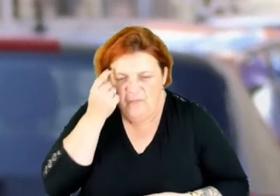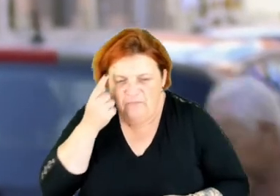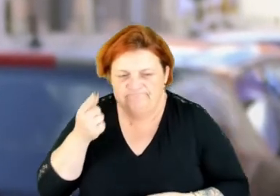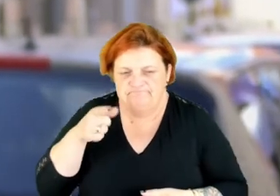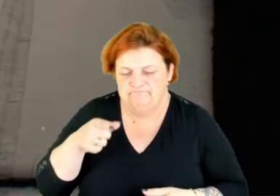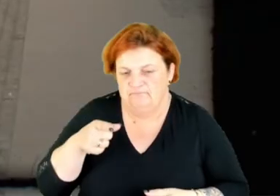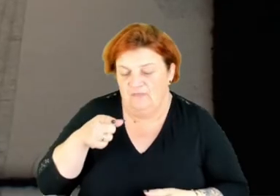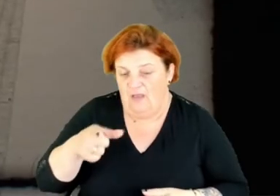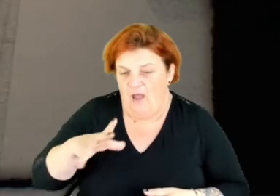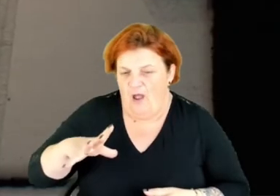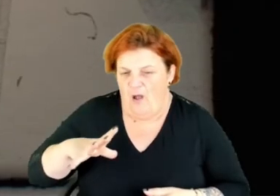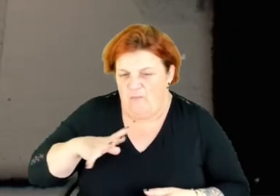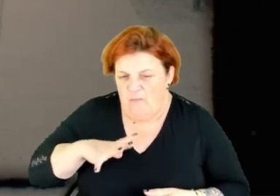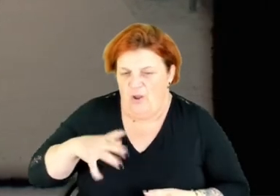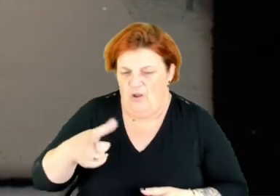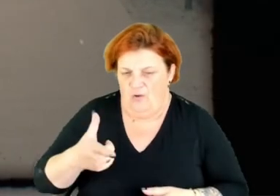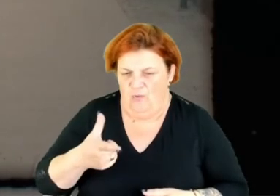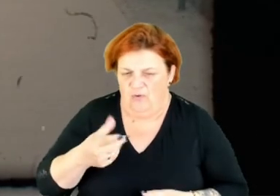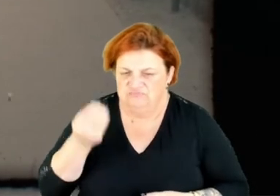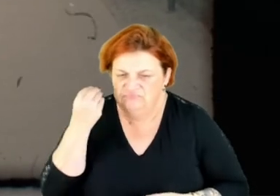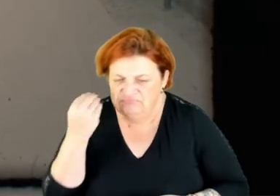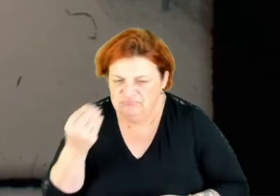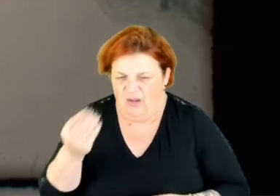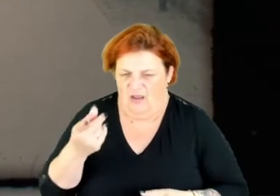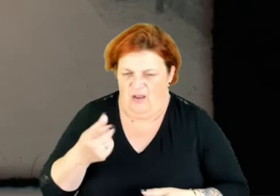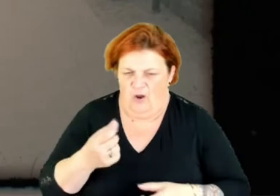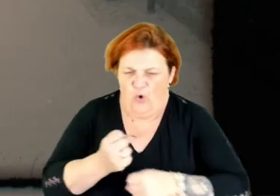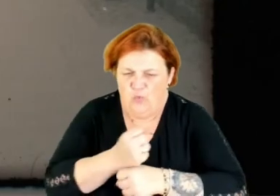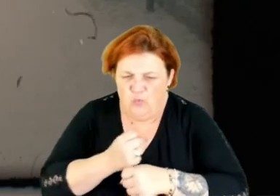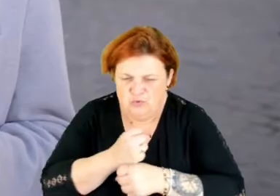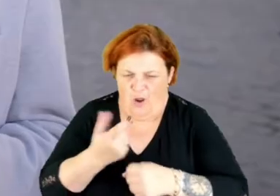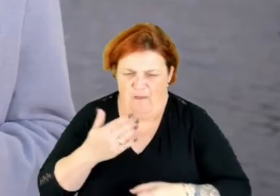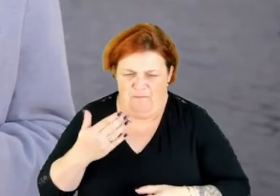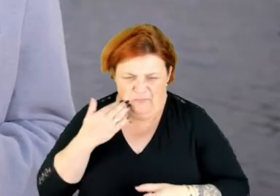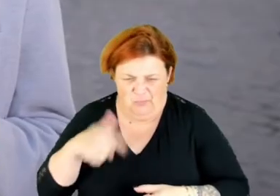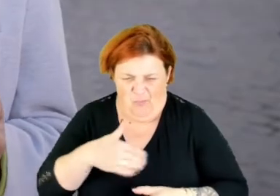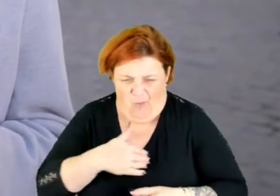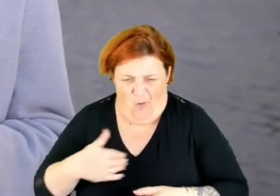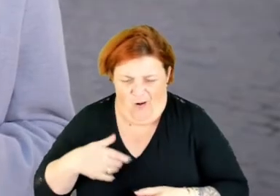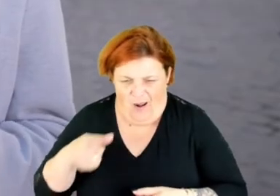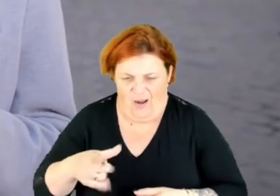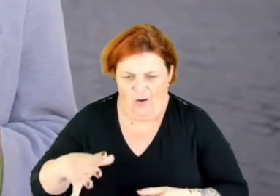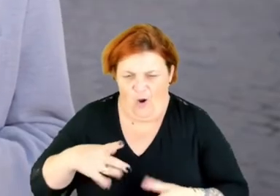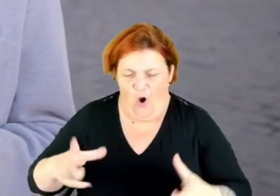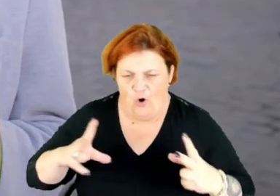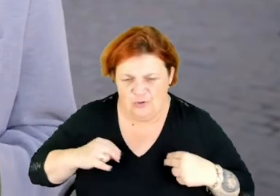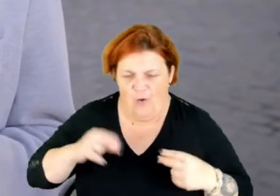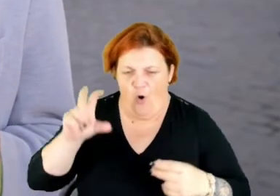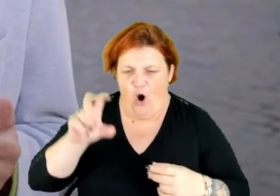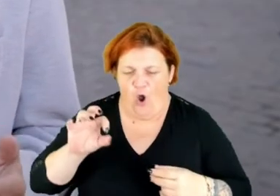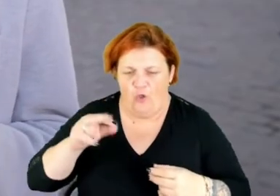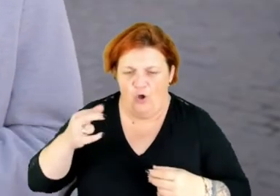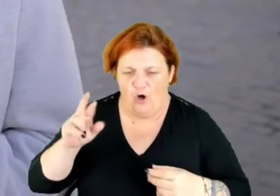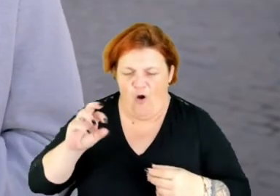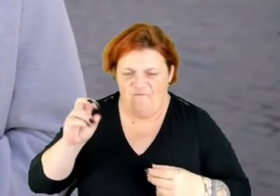działalności polonijnej. Był tak wybitnym grudziądzaninem, że otrzymał w latach 30. tytuł zaszczytnego honorowego